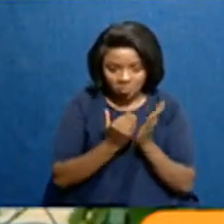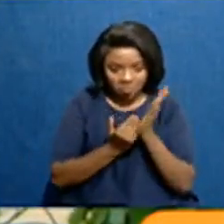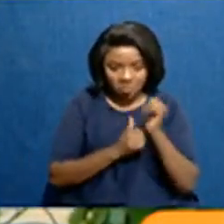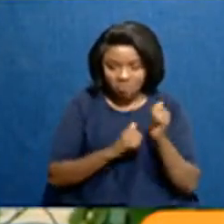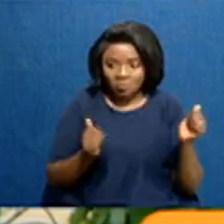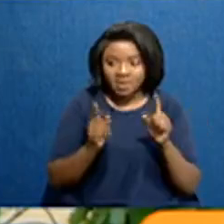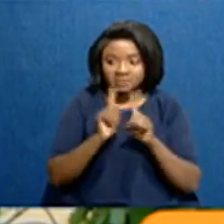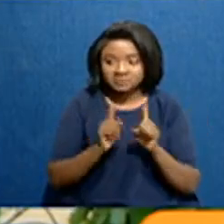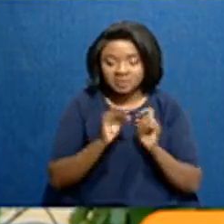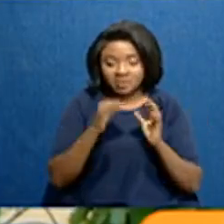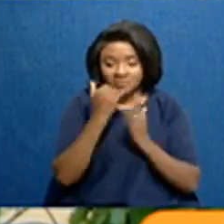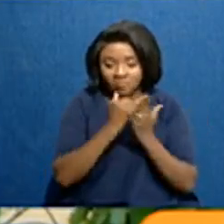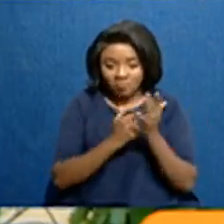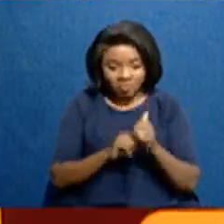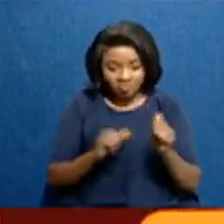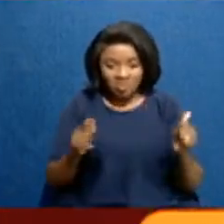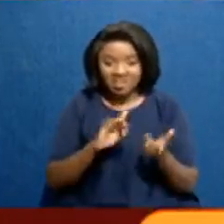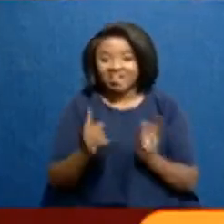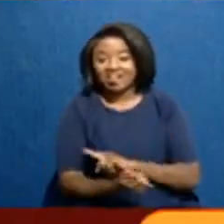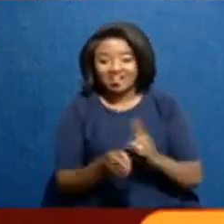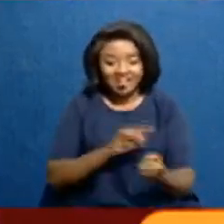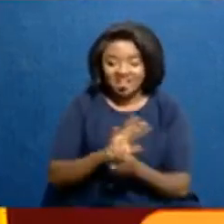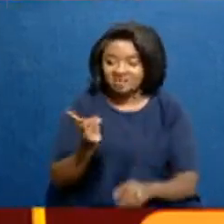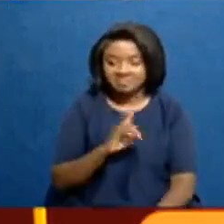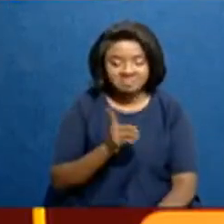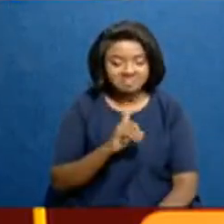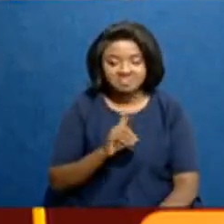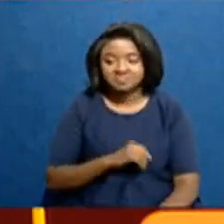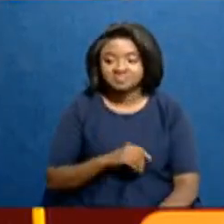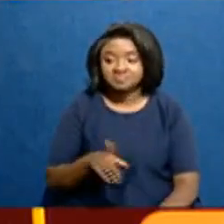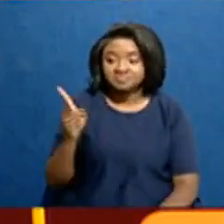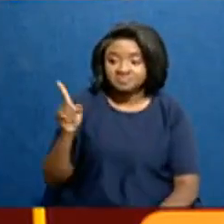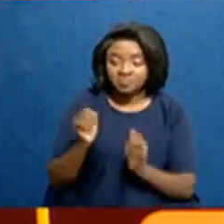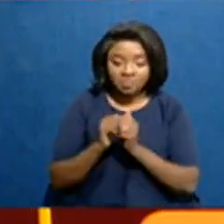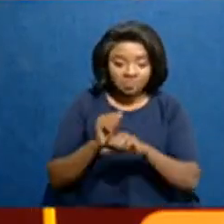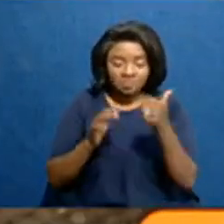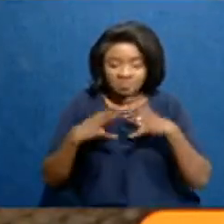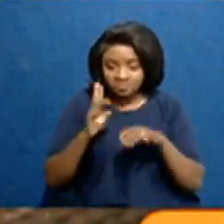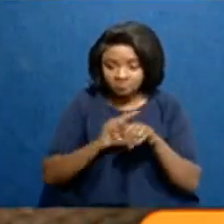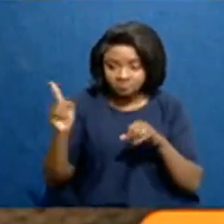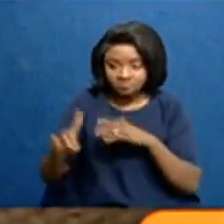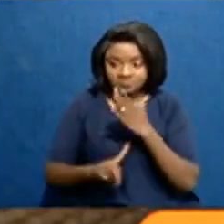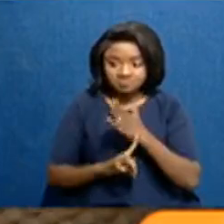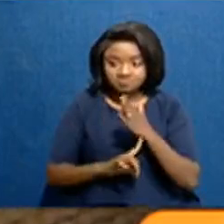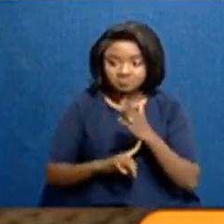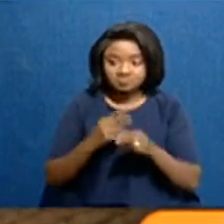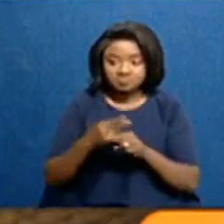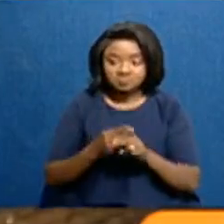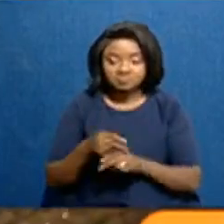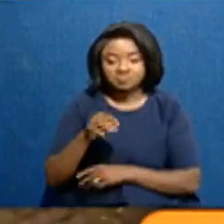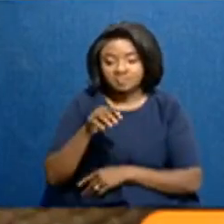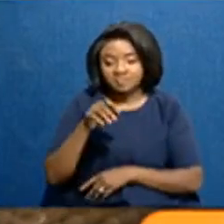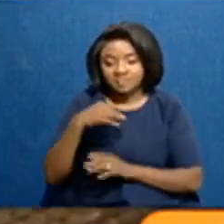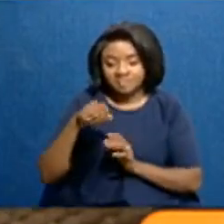uzuri yake ukiipanga haipangui. Elad na wenzake wanatumia teknolojia ijulikanayo kama plant